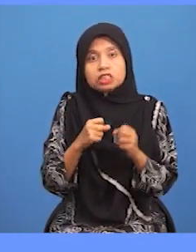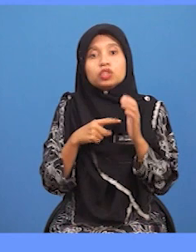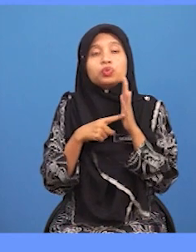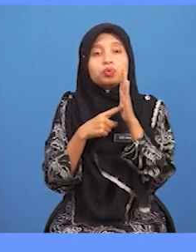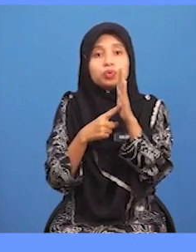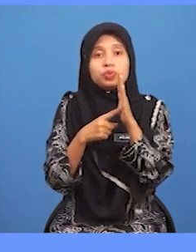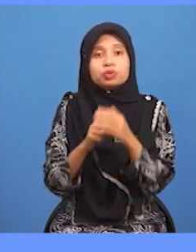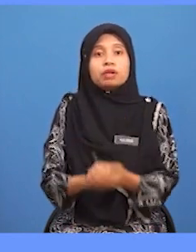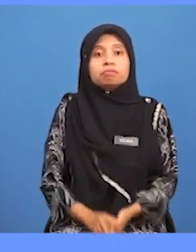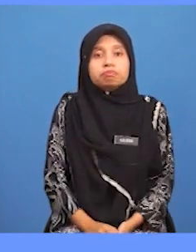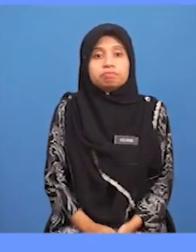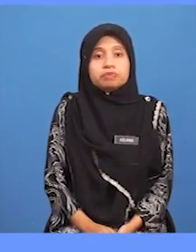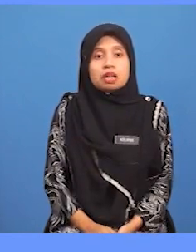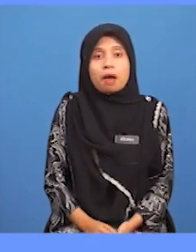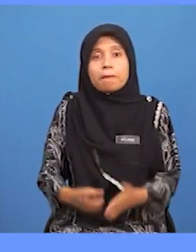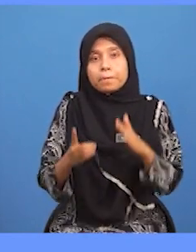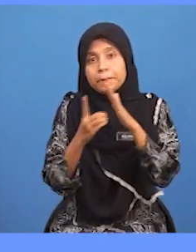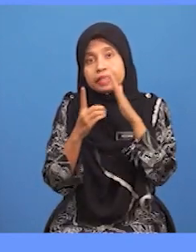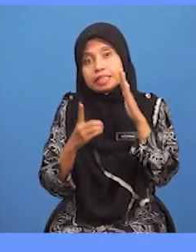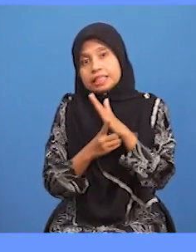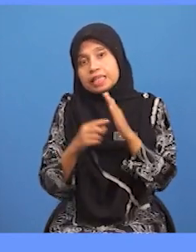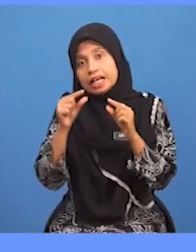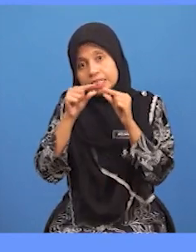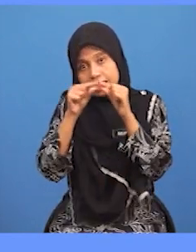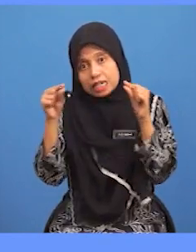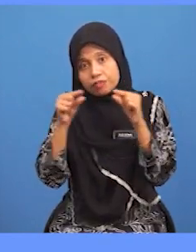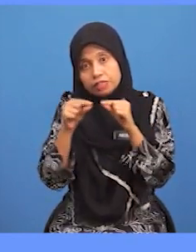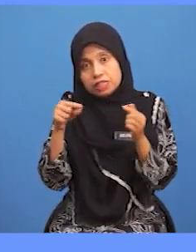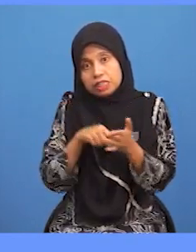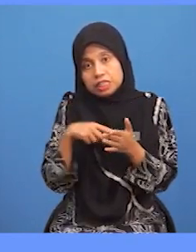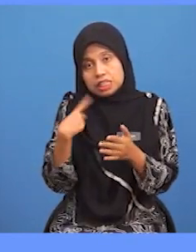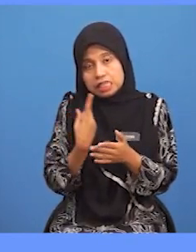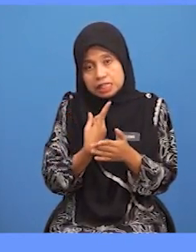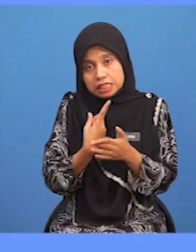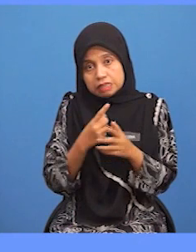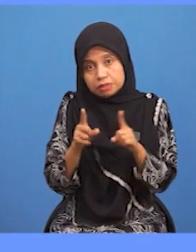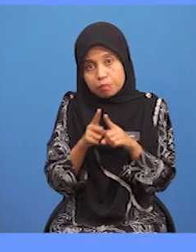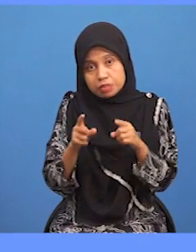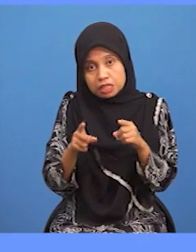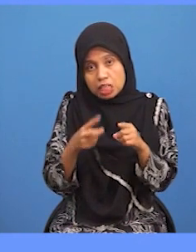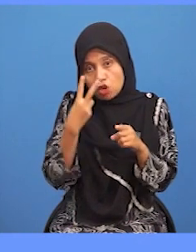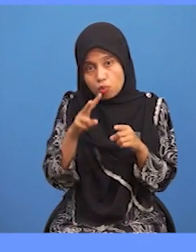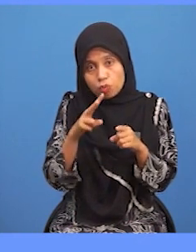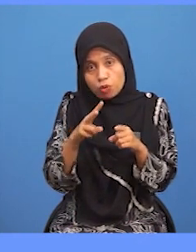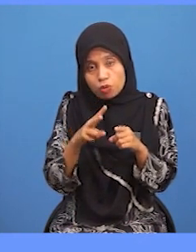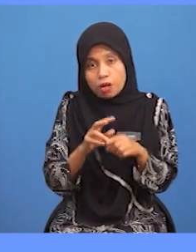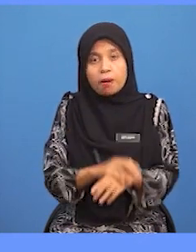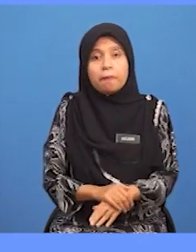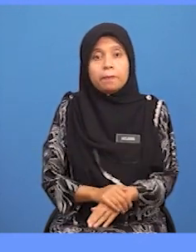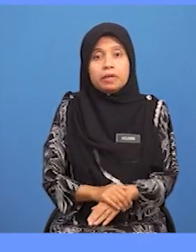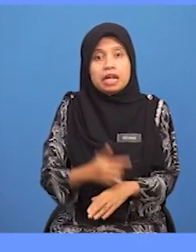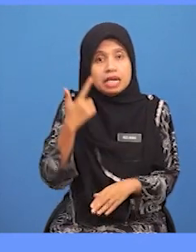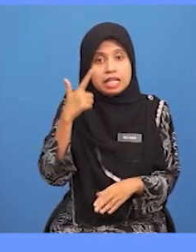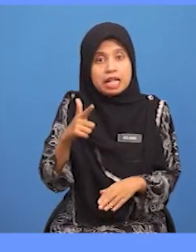yang cikgu tunjukkan. Berdasarkan graf ini, mari kita menganalisis titik pulang modal dengan menggunakan kaedah